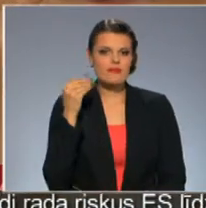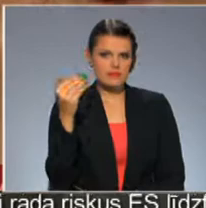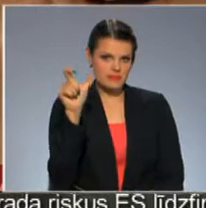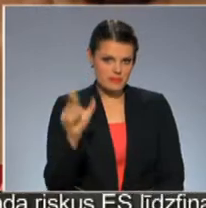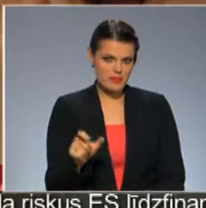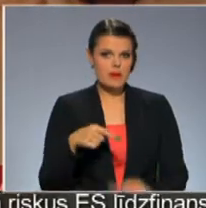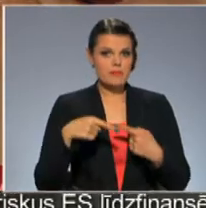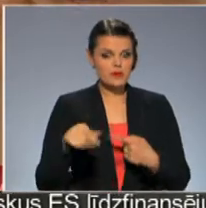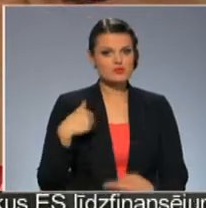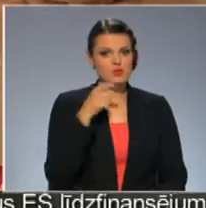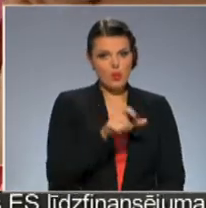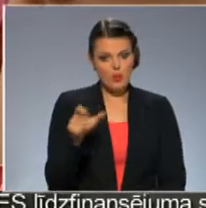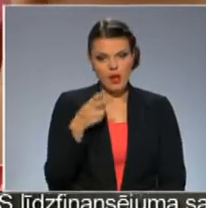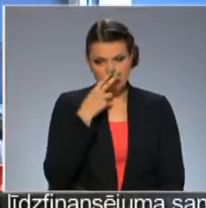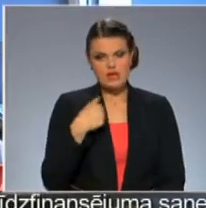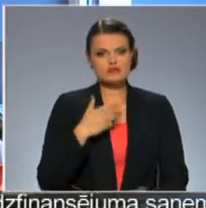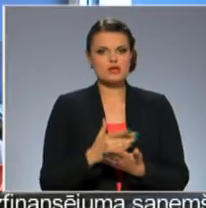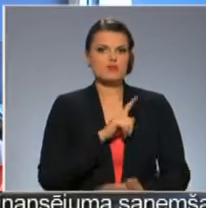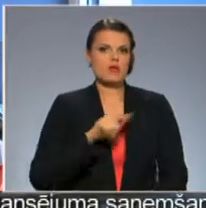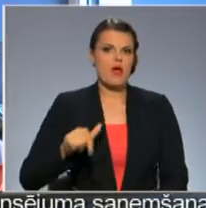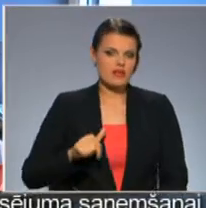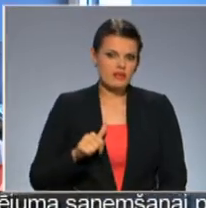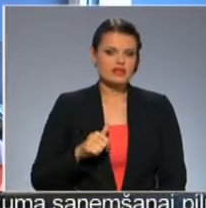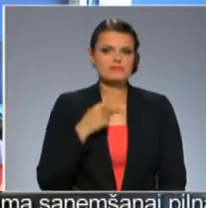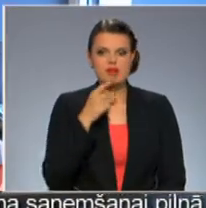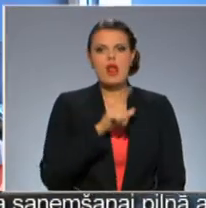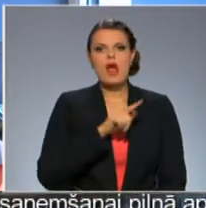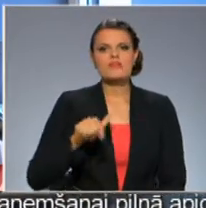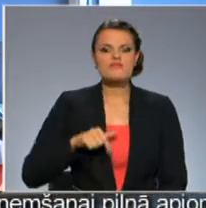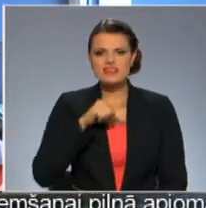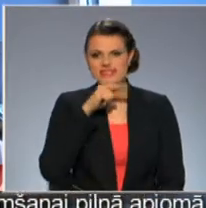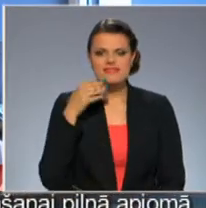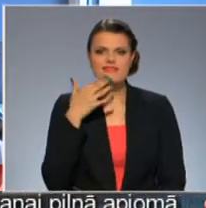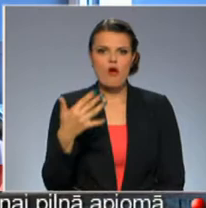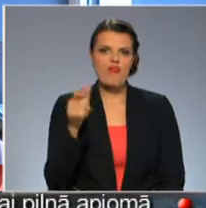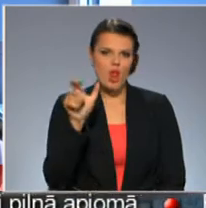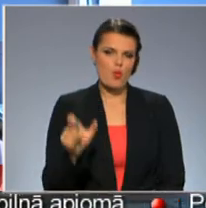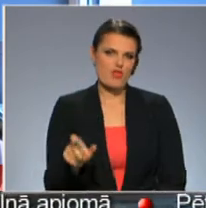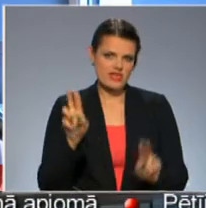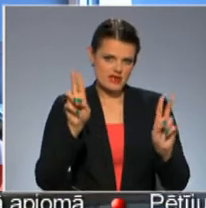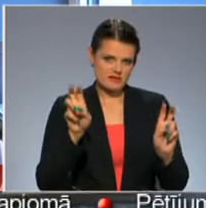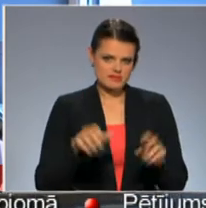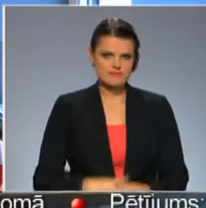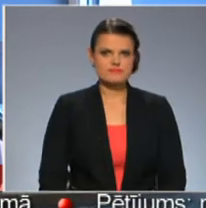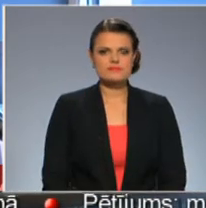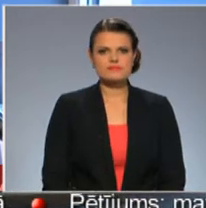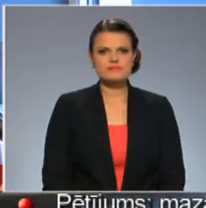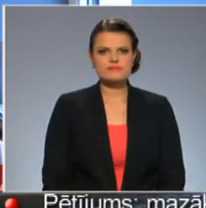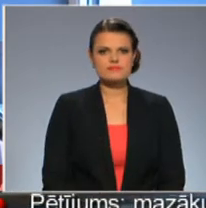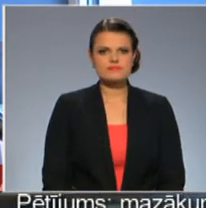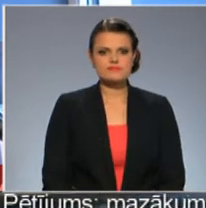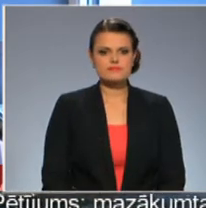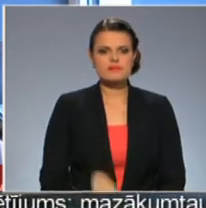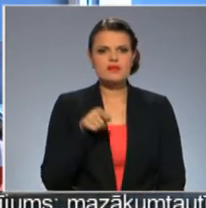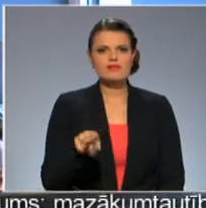persona. Gluži pretēji, skolēni sevi redz piederīgus Latvijai un biežāk lietotā pašidentifikācija ir Latvijas krievvalodīgais. Vismaz ne par tīriem krieviem,